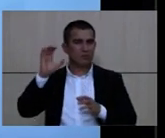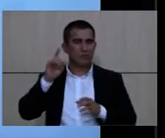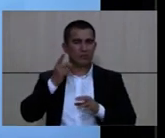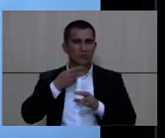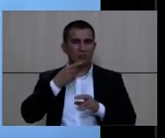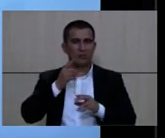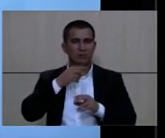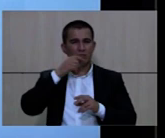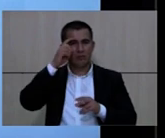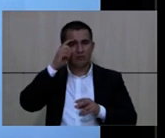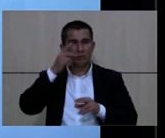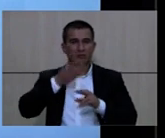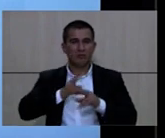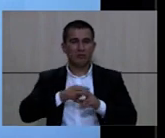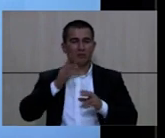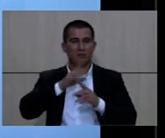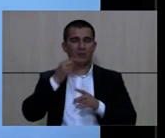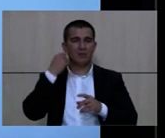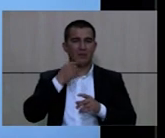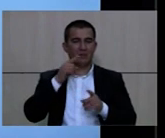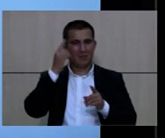berish vazifasini bajargan.